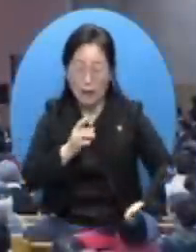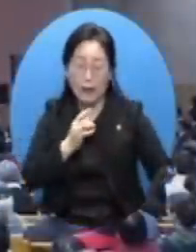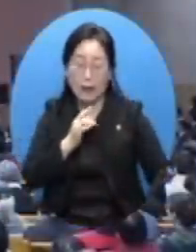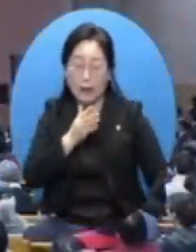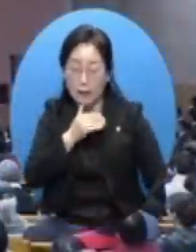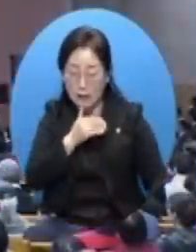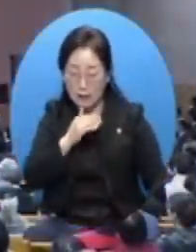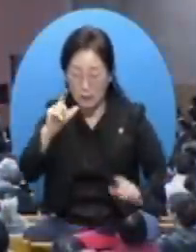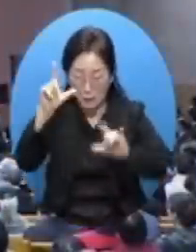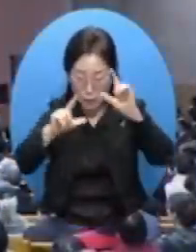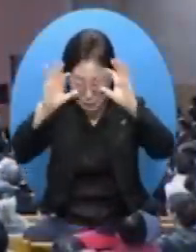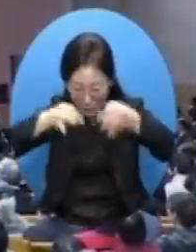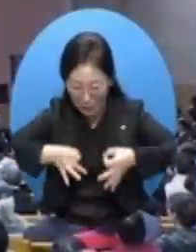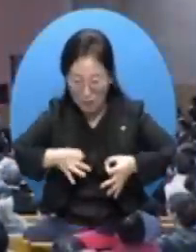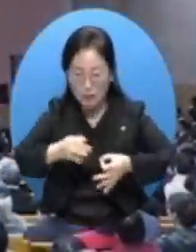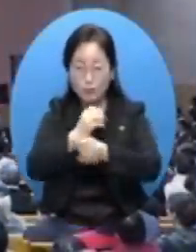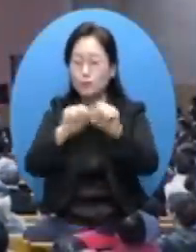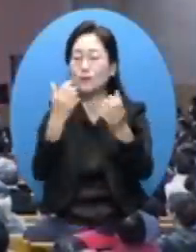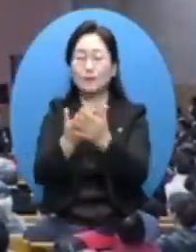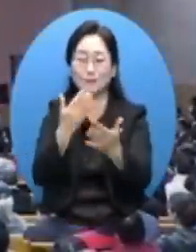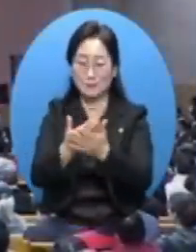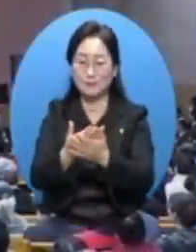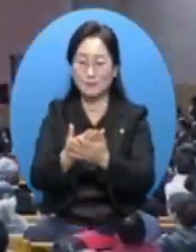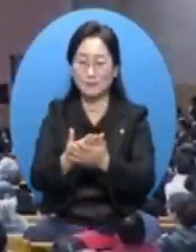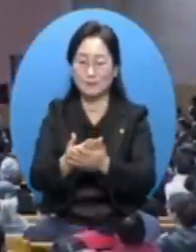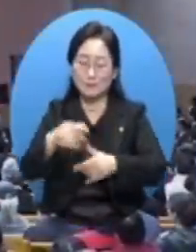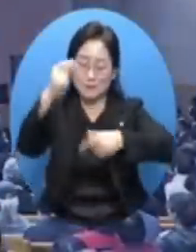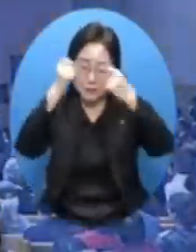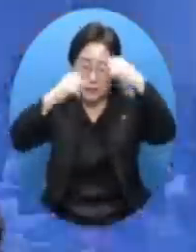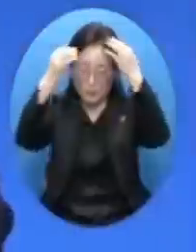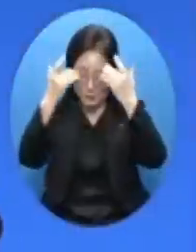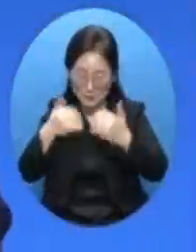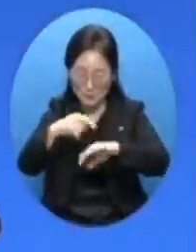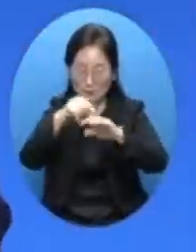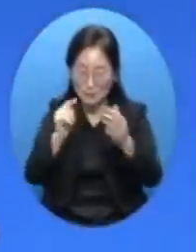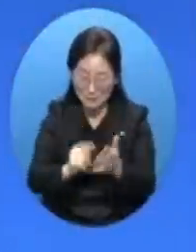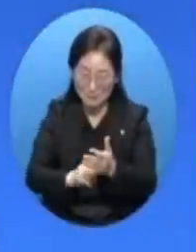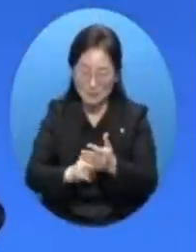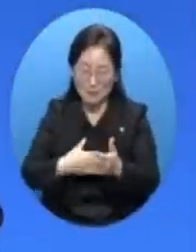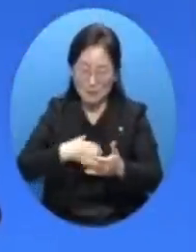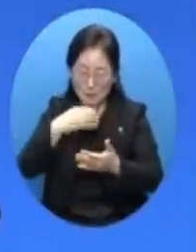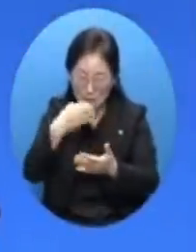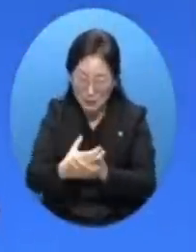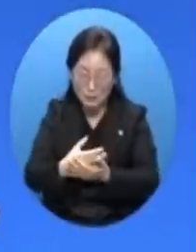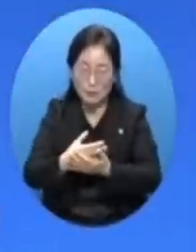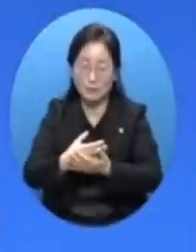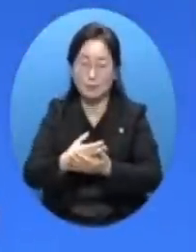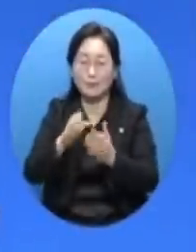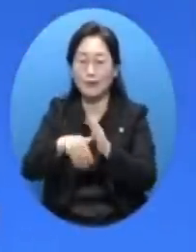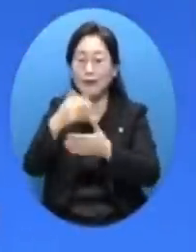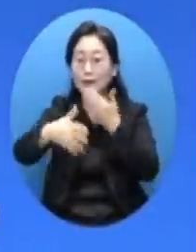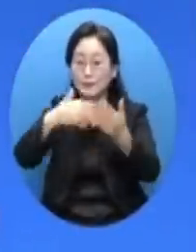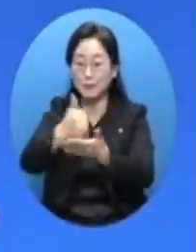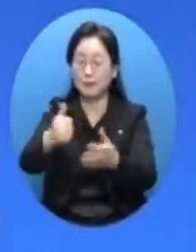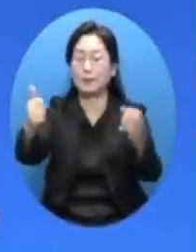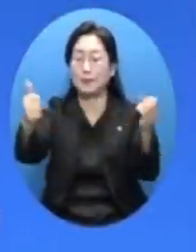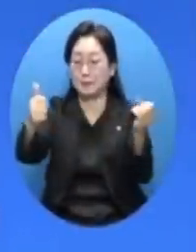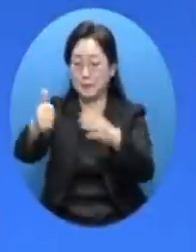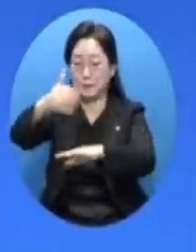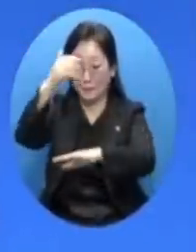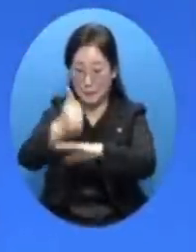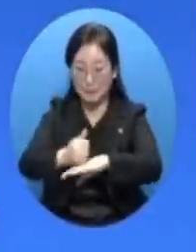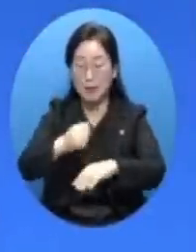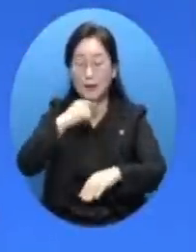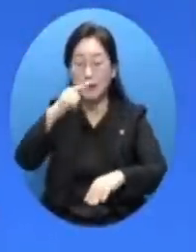모습만 바라봤습니다. 주님 용서하여 주옵소서. 그가 눈물을 흘리고 그 마음에 벅찬 감동으로 뒤엎었을 때 하나님께서 그에게 마침내